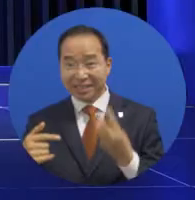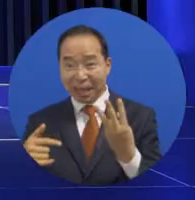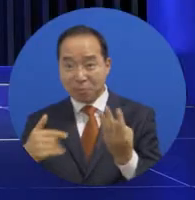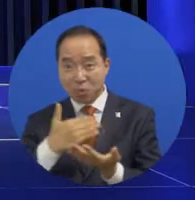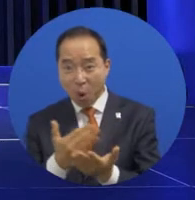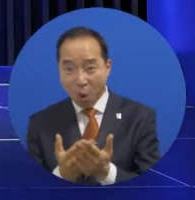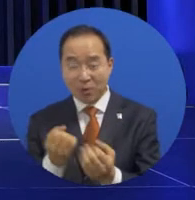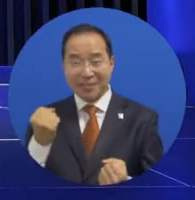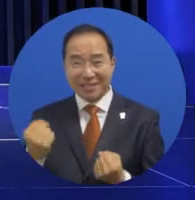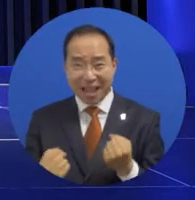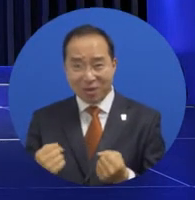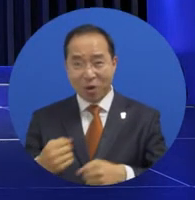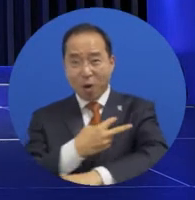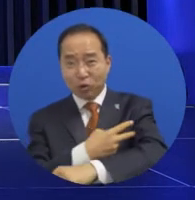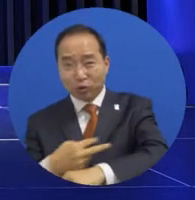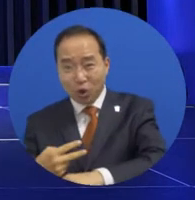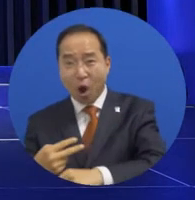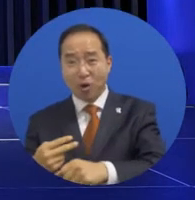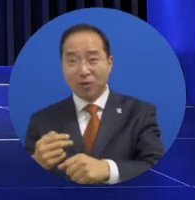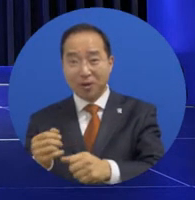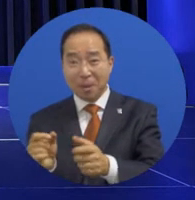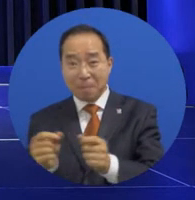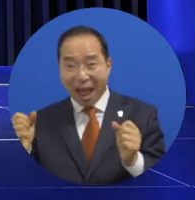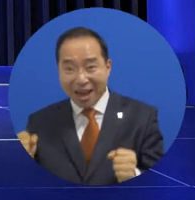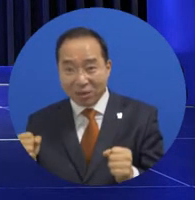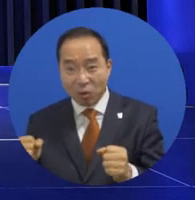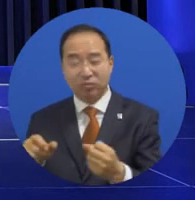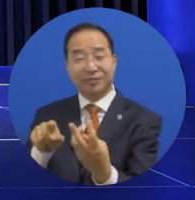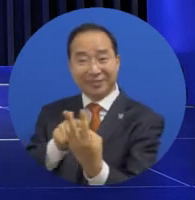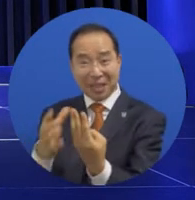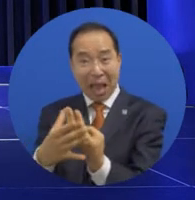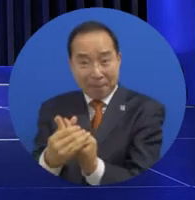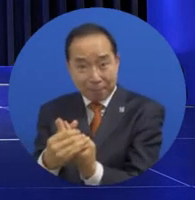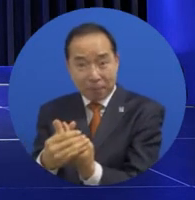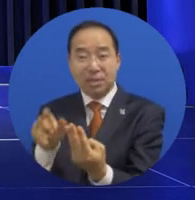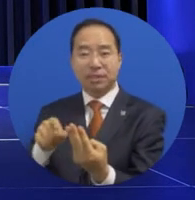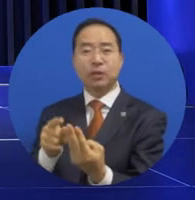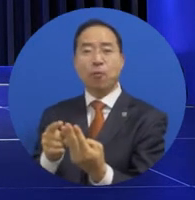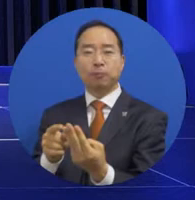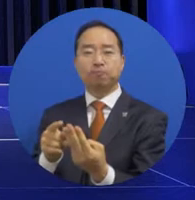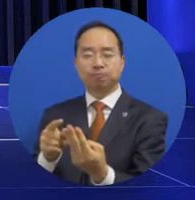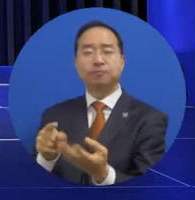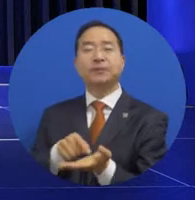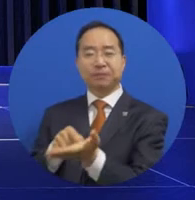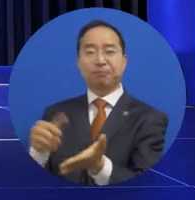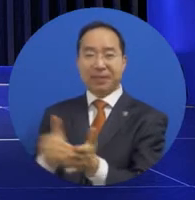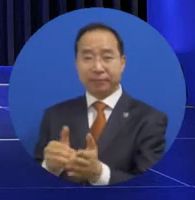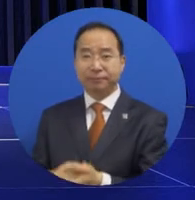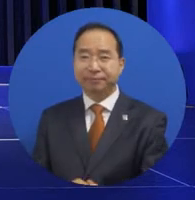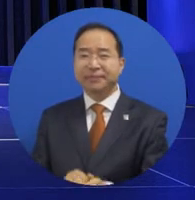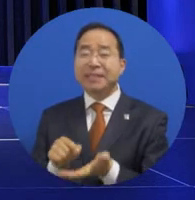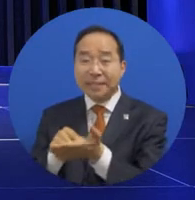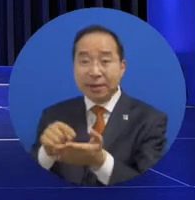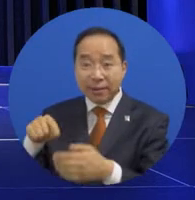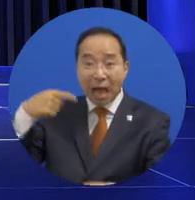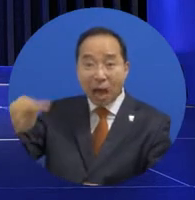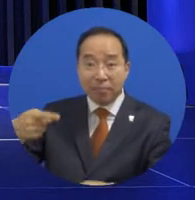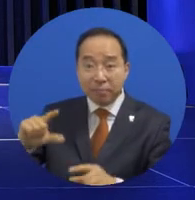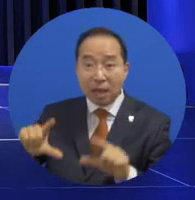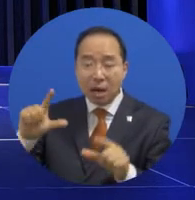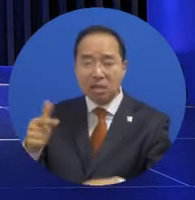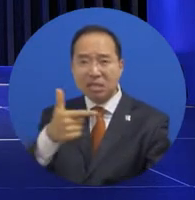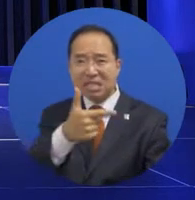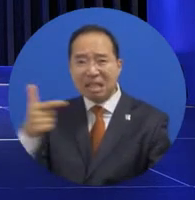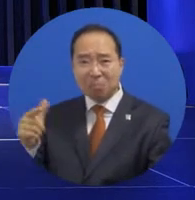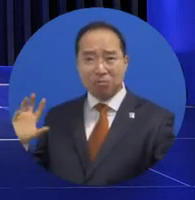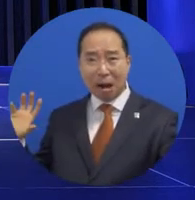했어요. 그런데 대회를 신청한 전날부터 하필이면 태풍이 몰려와서 비가